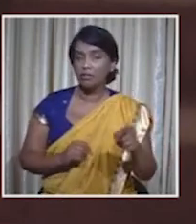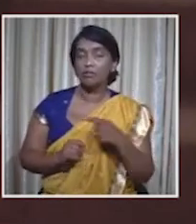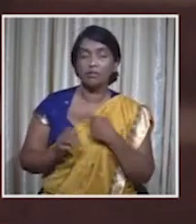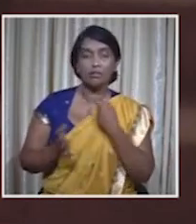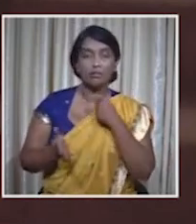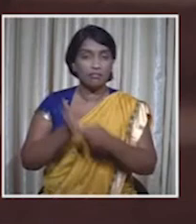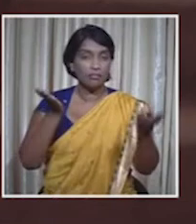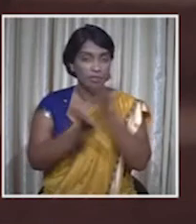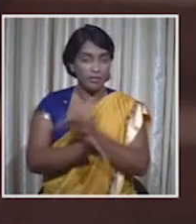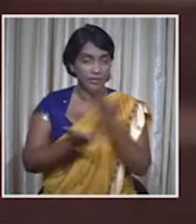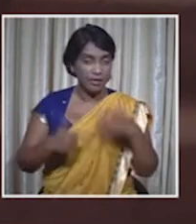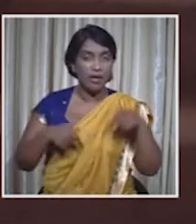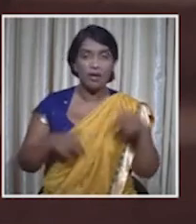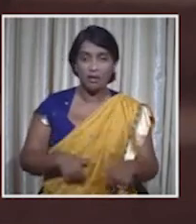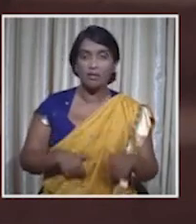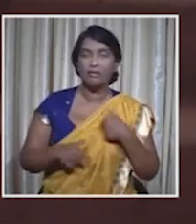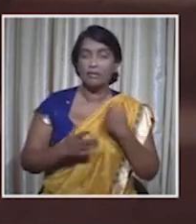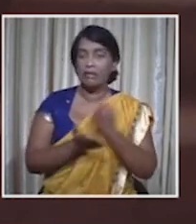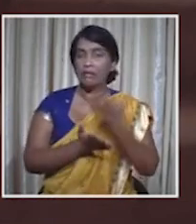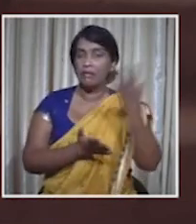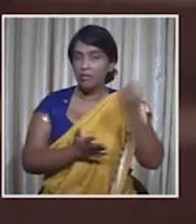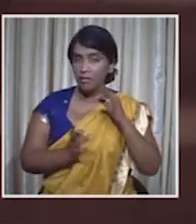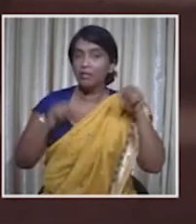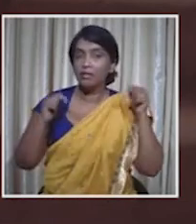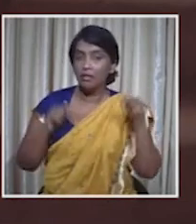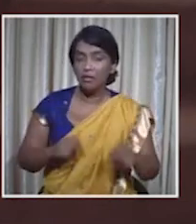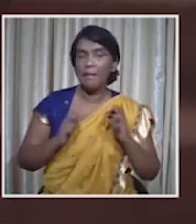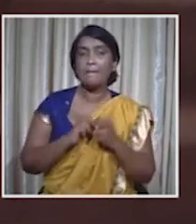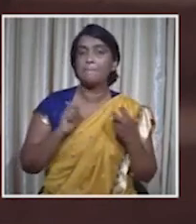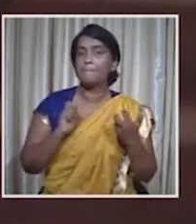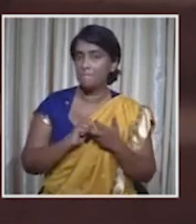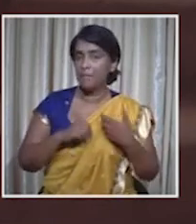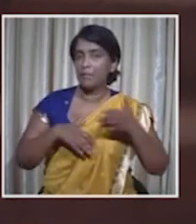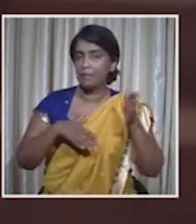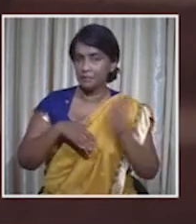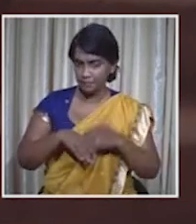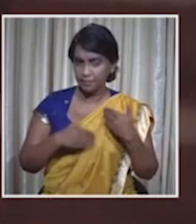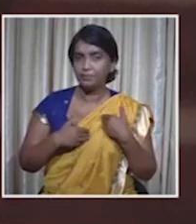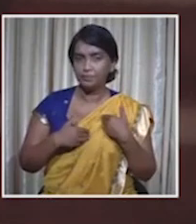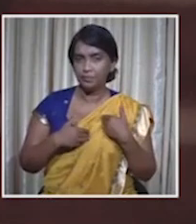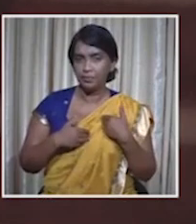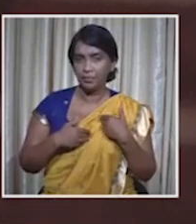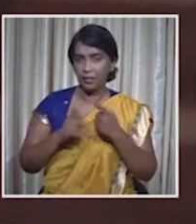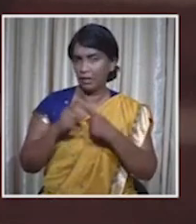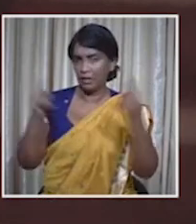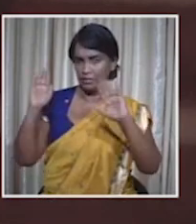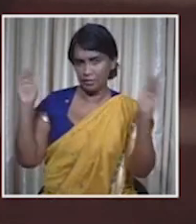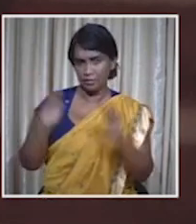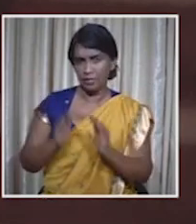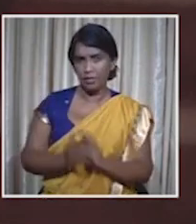පොලියට තමුන්නාස බොන් ගිහිලා ගත්තේ ඉඳ තමයි අද සවරින් බොන් ගත්තේ ඉඳ තමයි අද මේ අර්බුදයට අපිට මුණ දෙන්න සිද්ධ වෙලා තියෙන්නේ. හැමතුමා කැටි